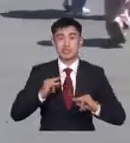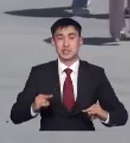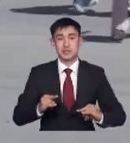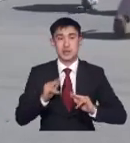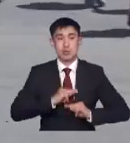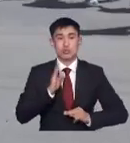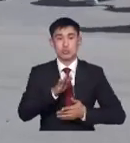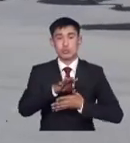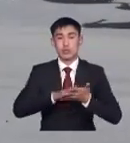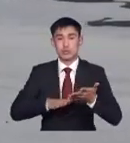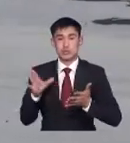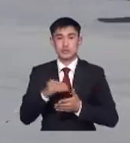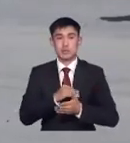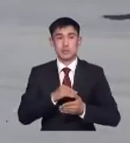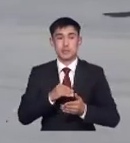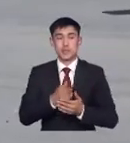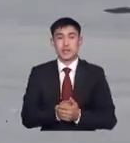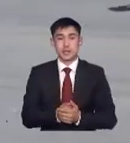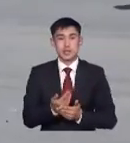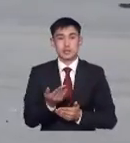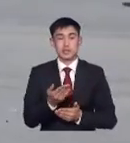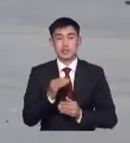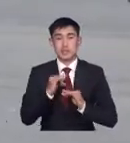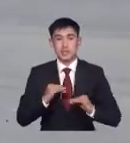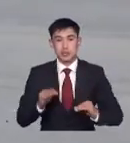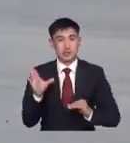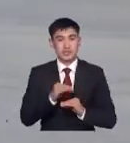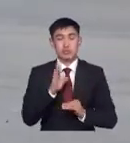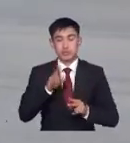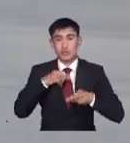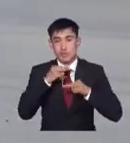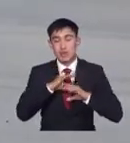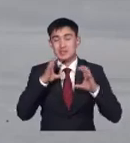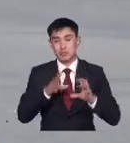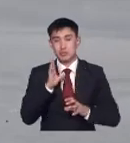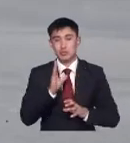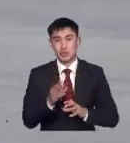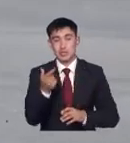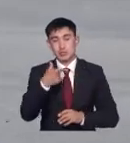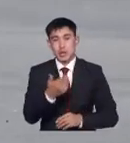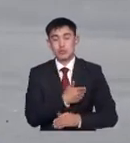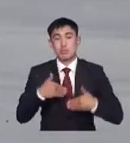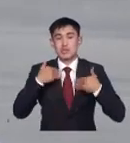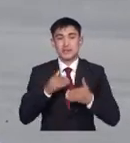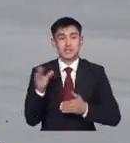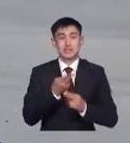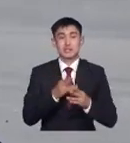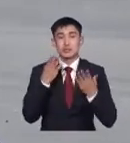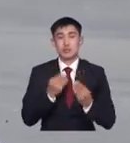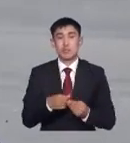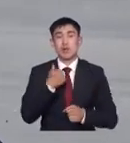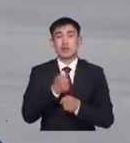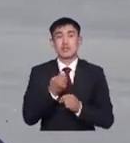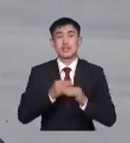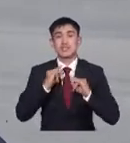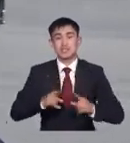Работа будет продолжена со всеми без исключения. Ни один ребенок не останется без внимания и заботы. аплодисменты. От себя хочу поздравить всех с этим днем. Главное –